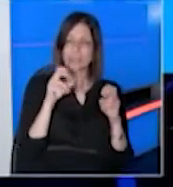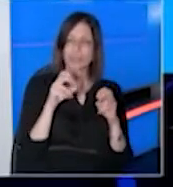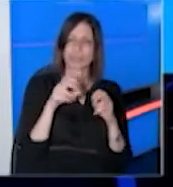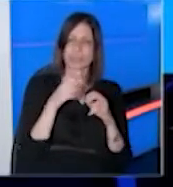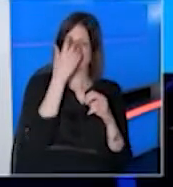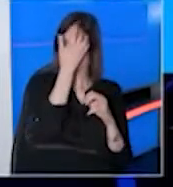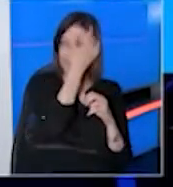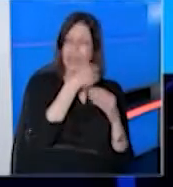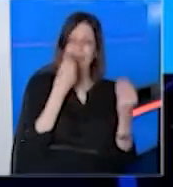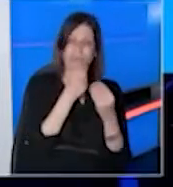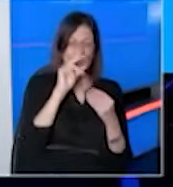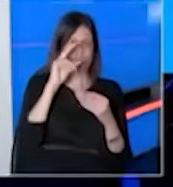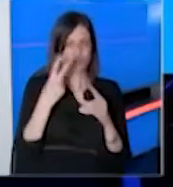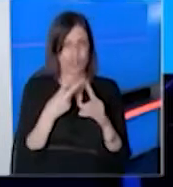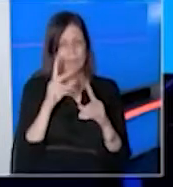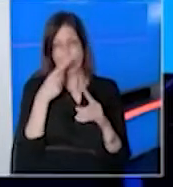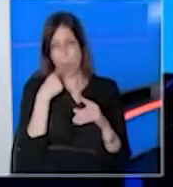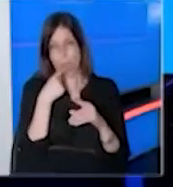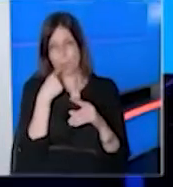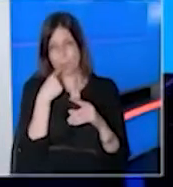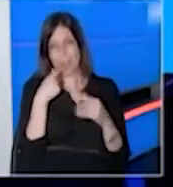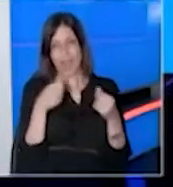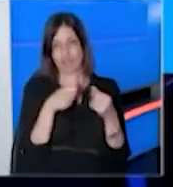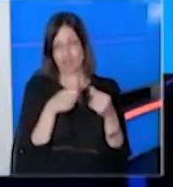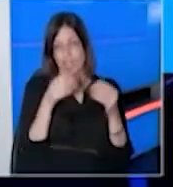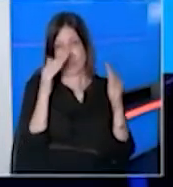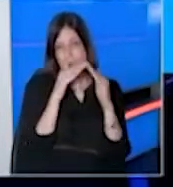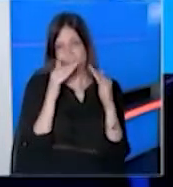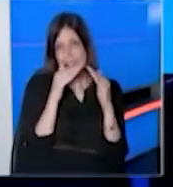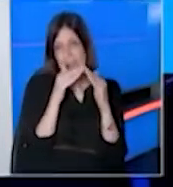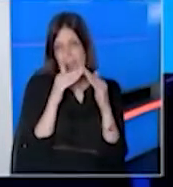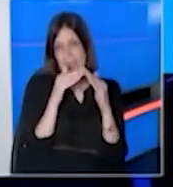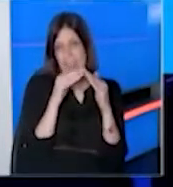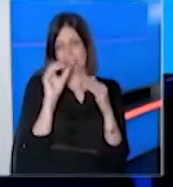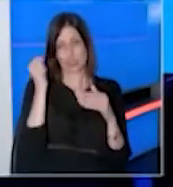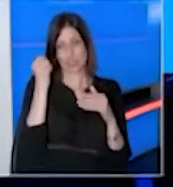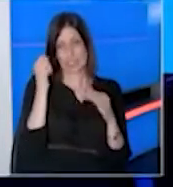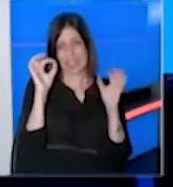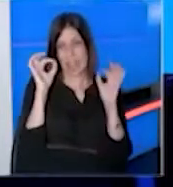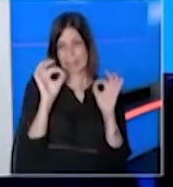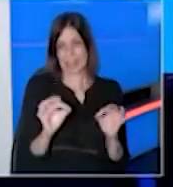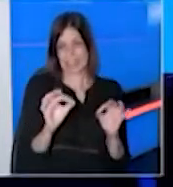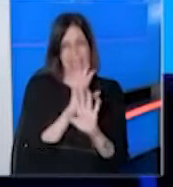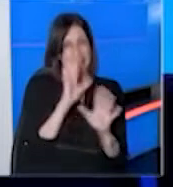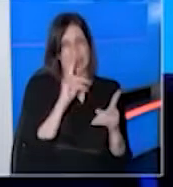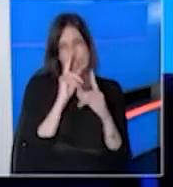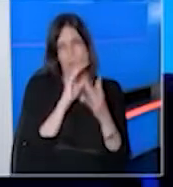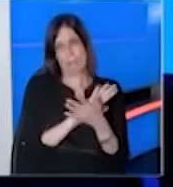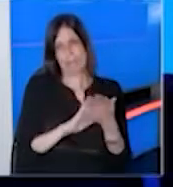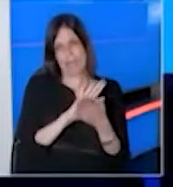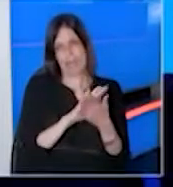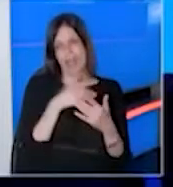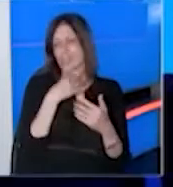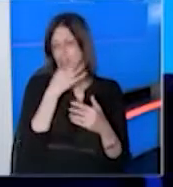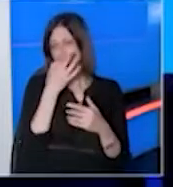לך. הדבר השני, אם אתה אומר לי לשייך בית סוציאליסט, אמיתי, אין דיון בכלל. ואני